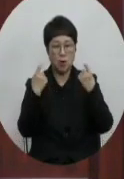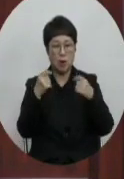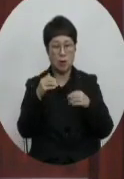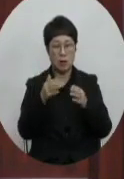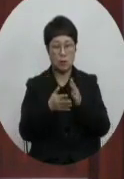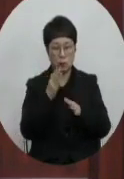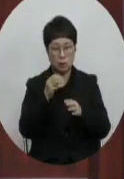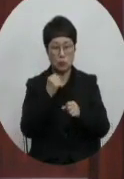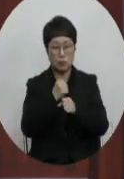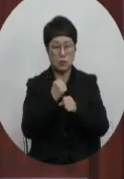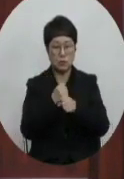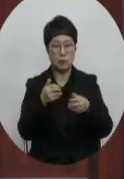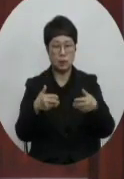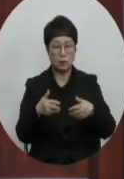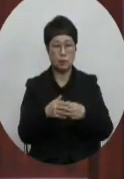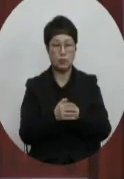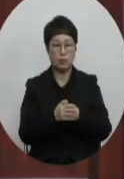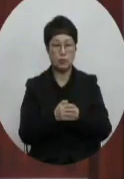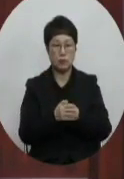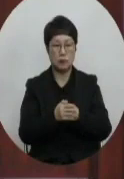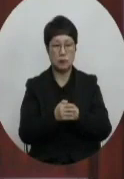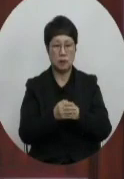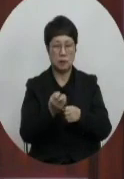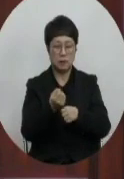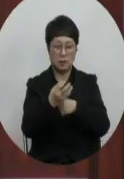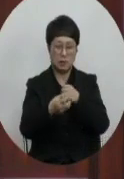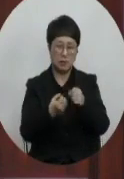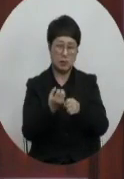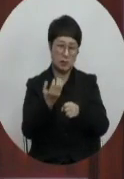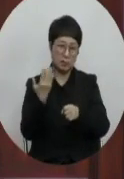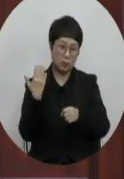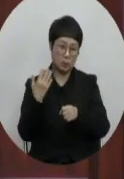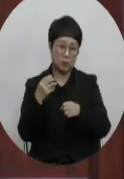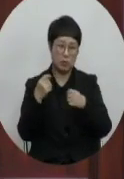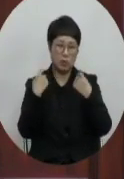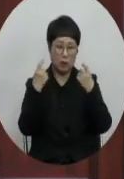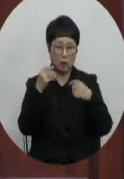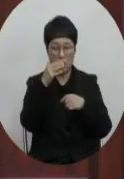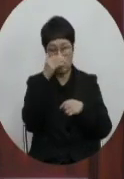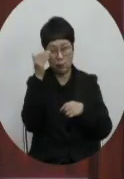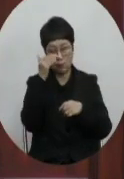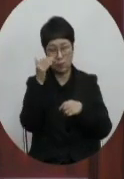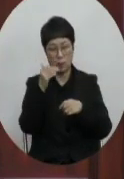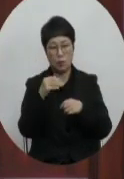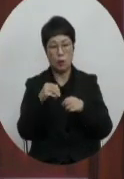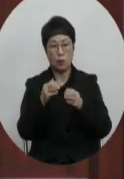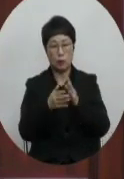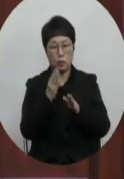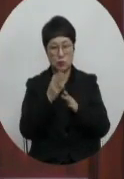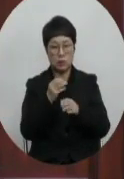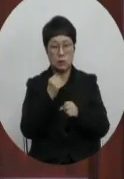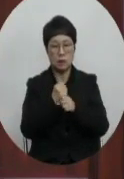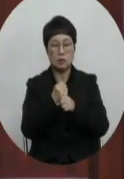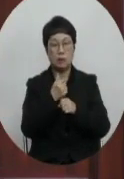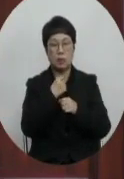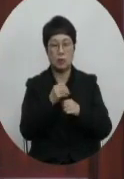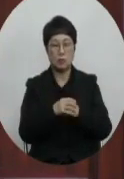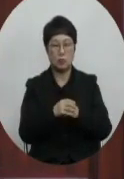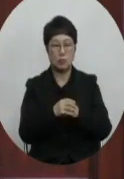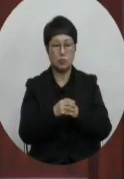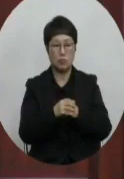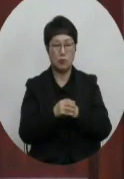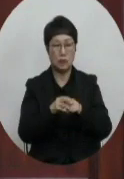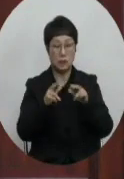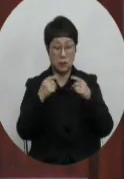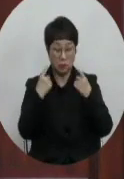합니다. 우리는 수십 년 전부터 관광여주를 외쳐왔고 지금도 관광산업은 여주의 가장 유망한